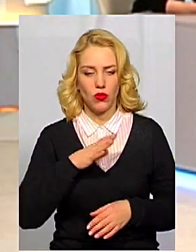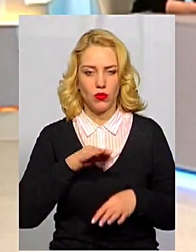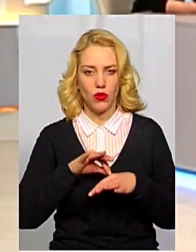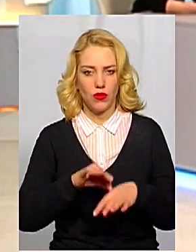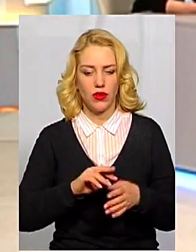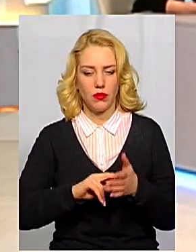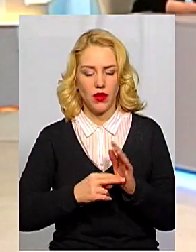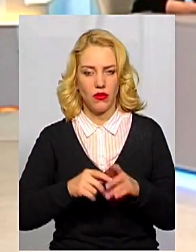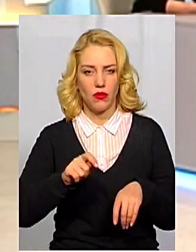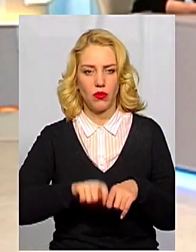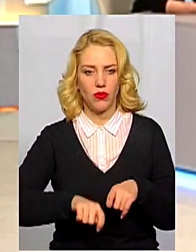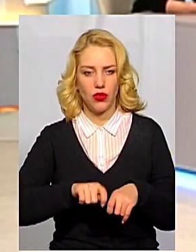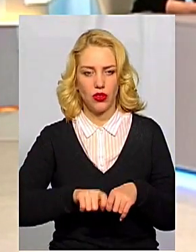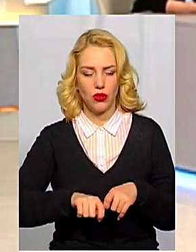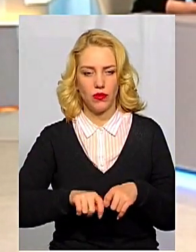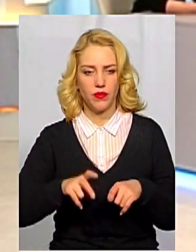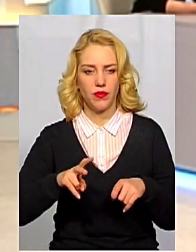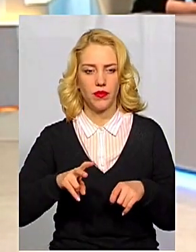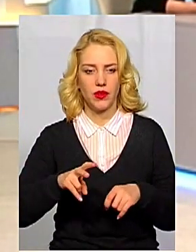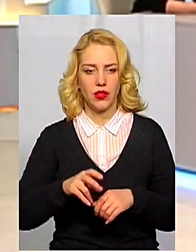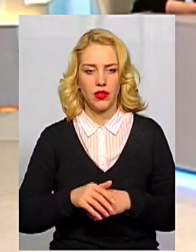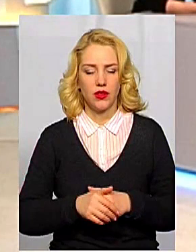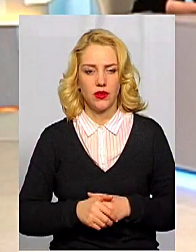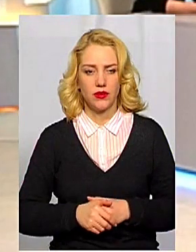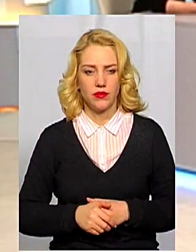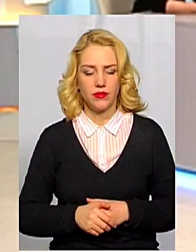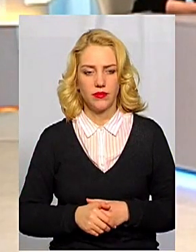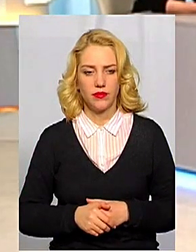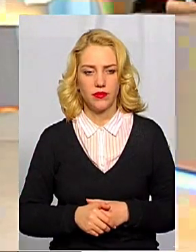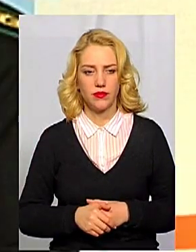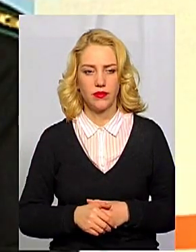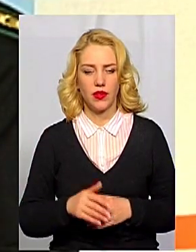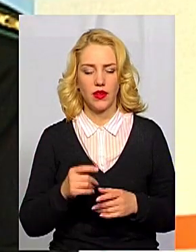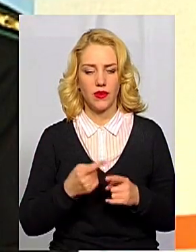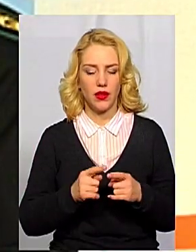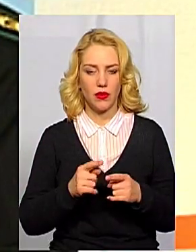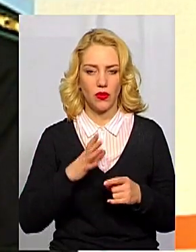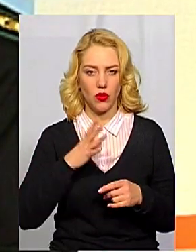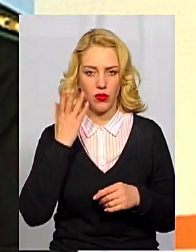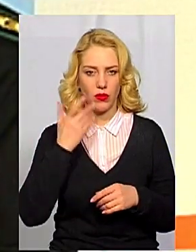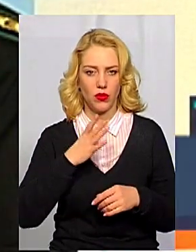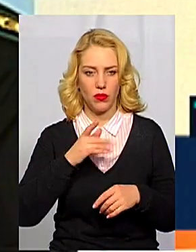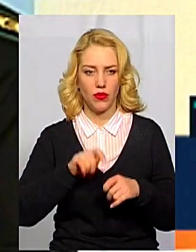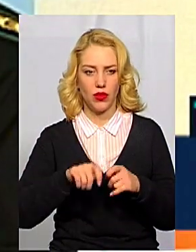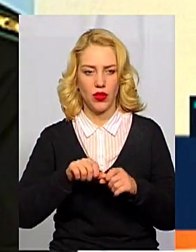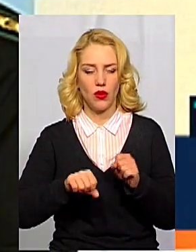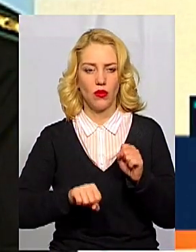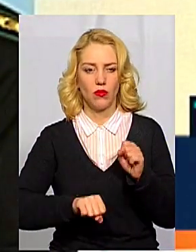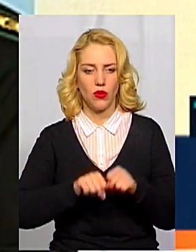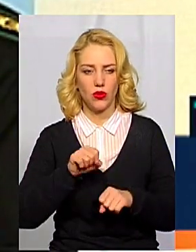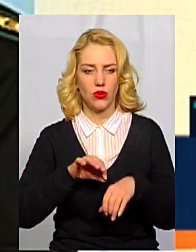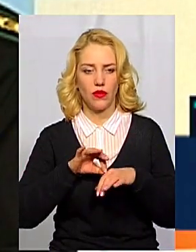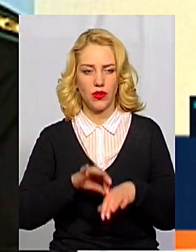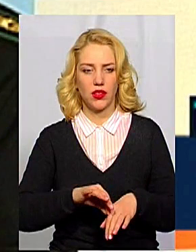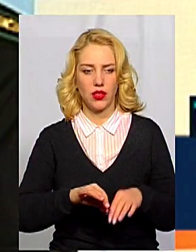проведено планову перевірку безпосередньо агрофірми «Проскурівка». В ході вказаної перевірки порушень